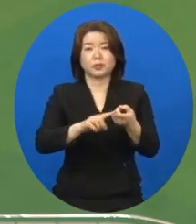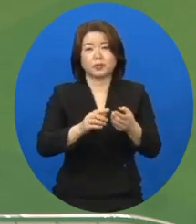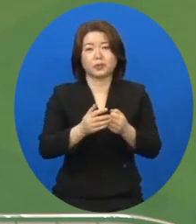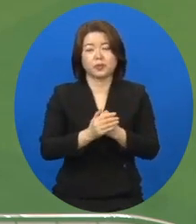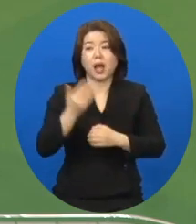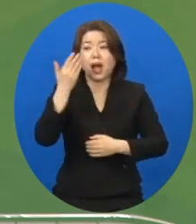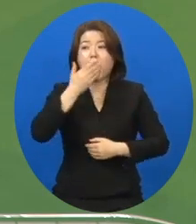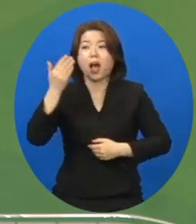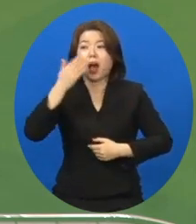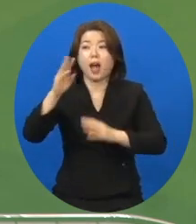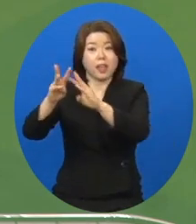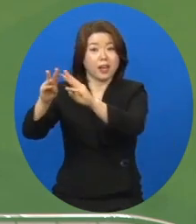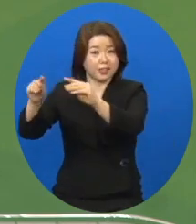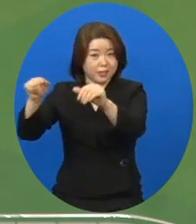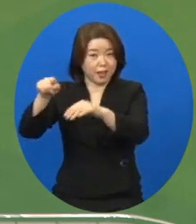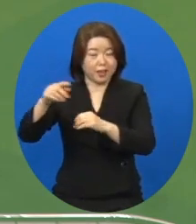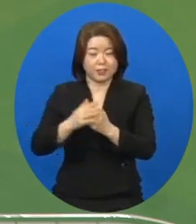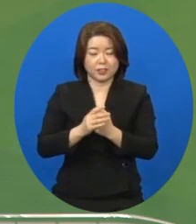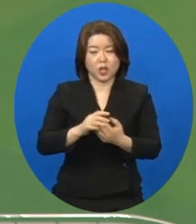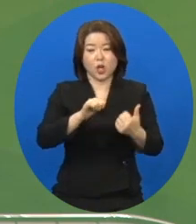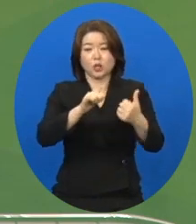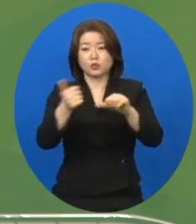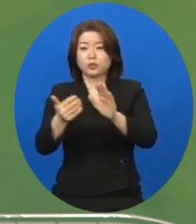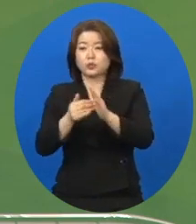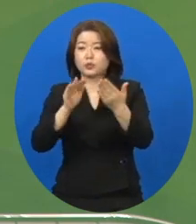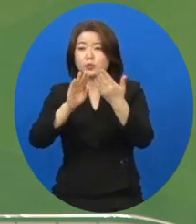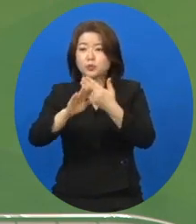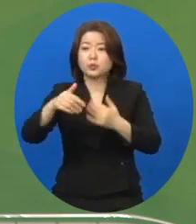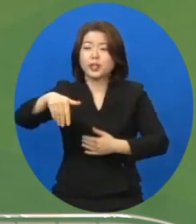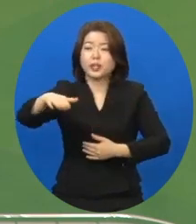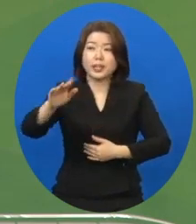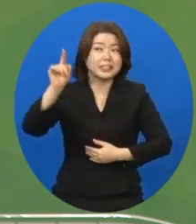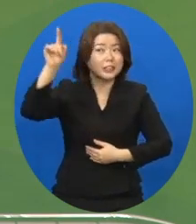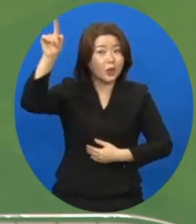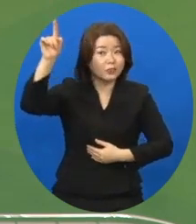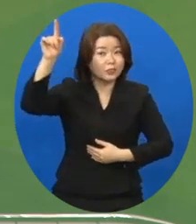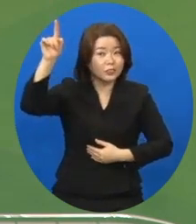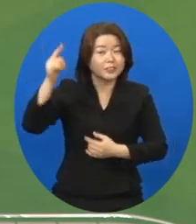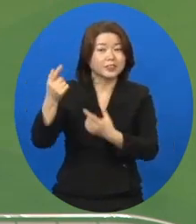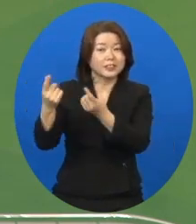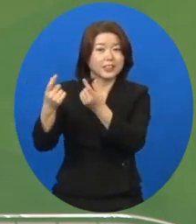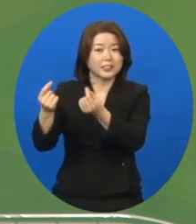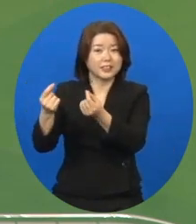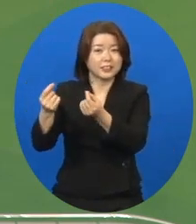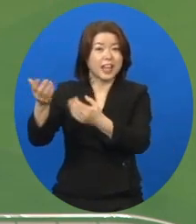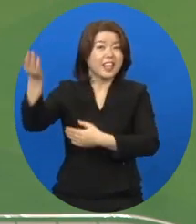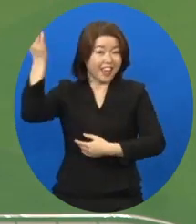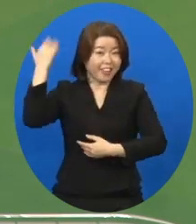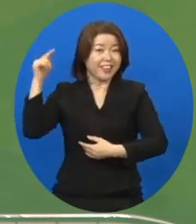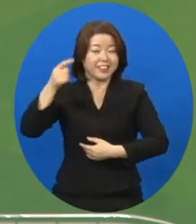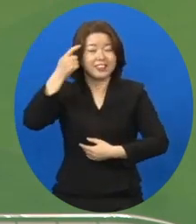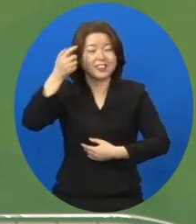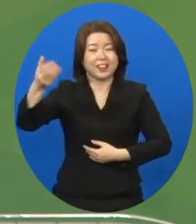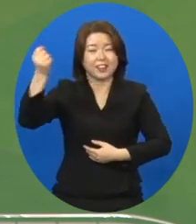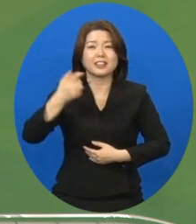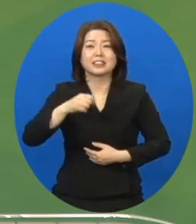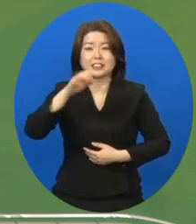가나안 땅은 죽어서 가는 천국이라고들 기독교에는 생각을 해왔어요.